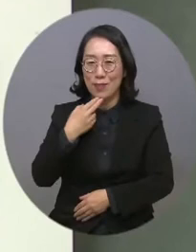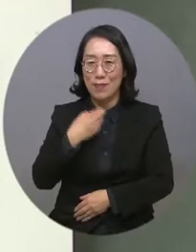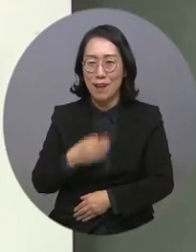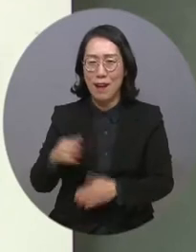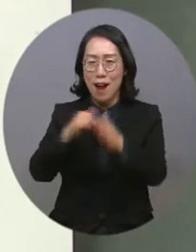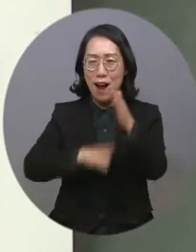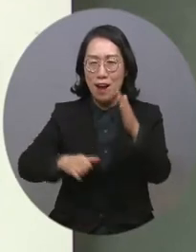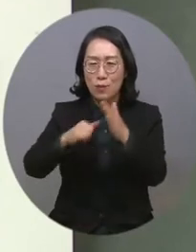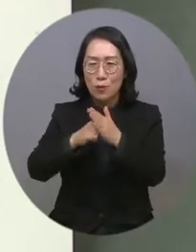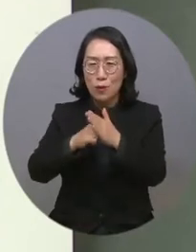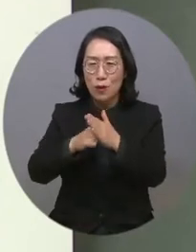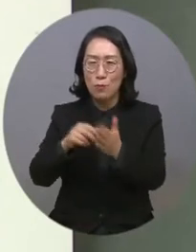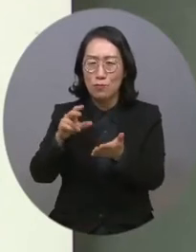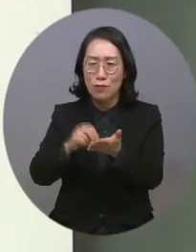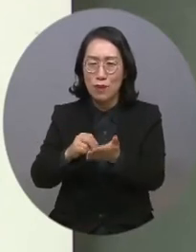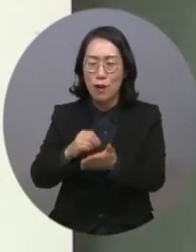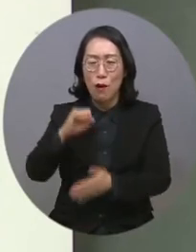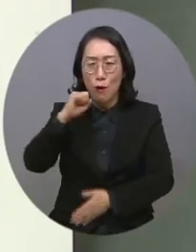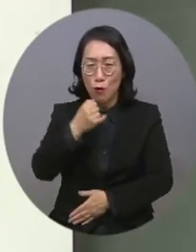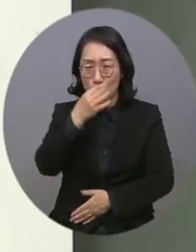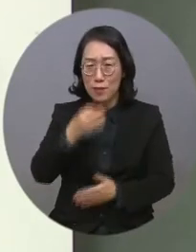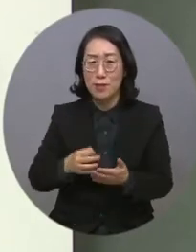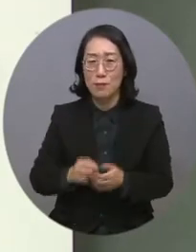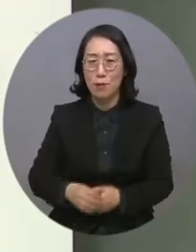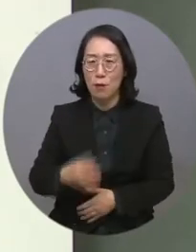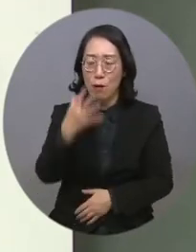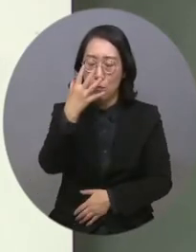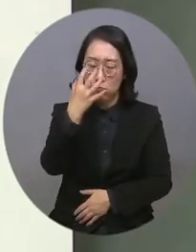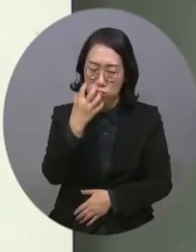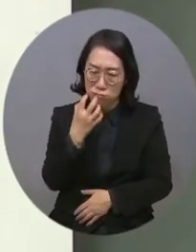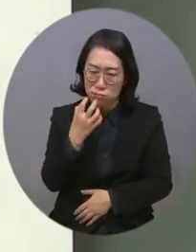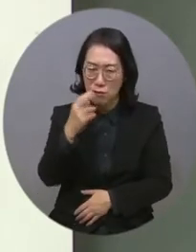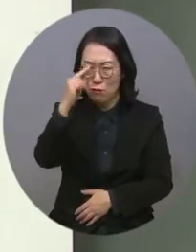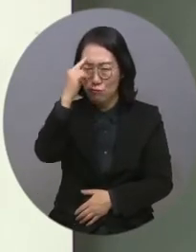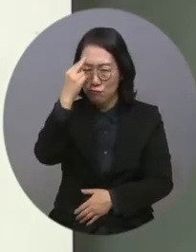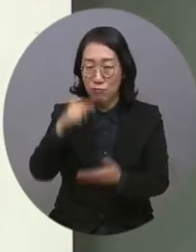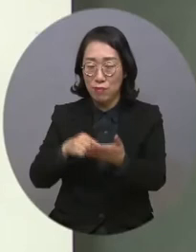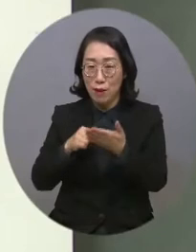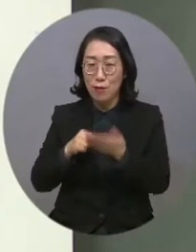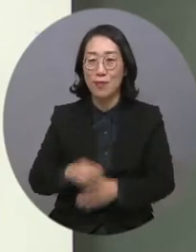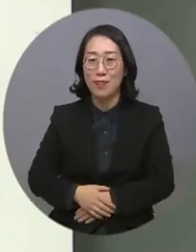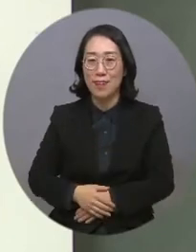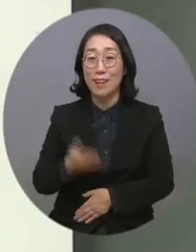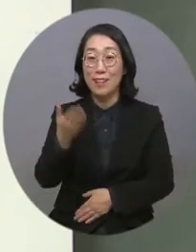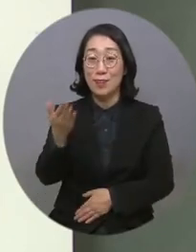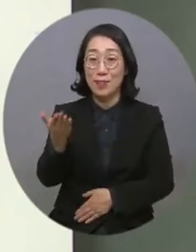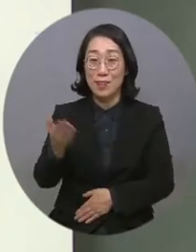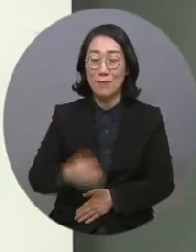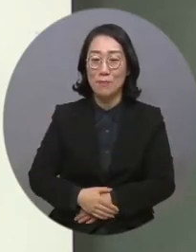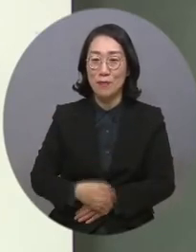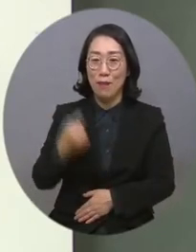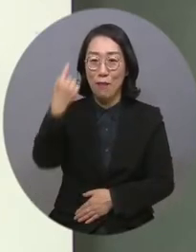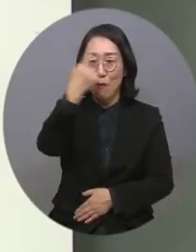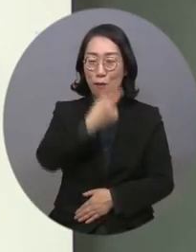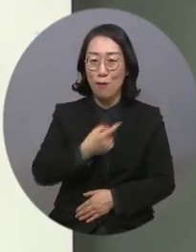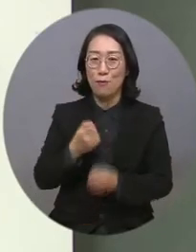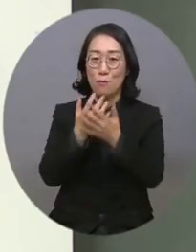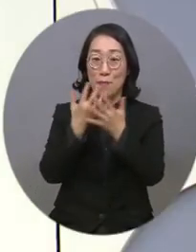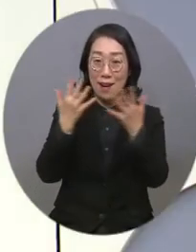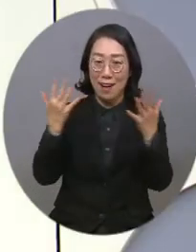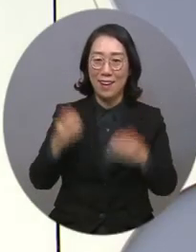우환이 있으면은 어딘가 모르게 그림자가 보이는데 네. 우리 김규진 교수께서는 그런 모습이